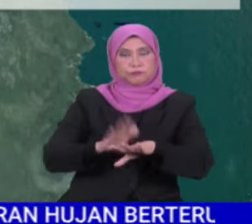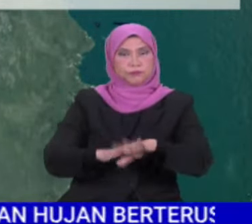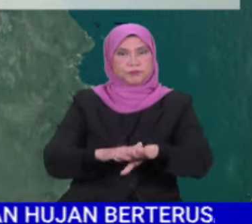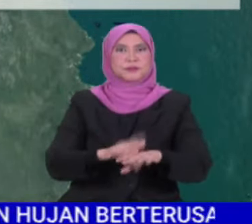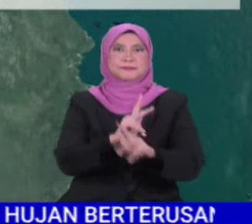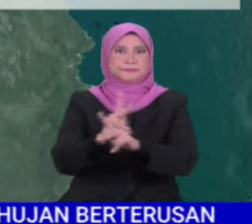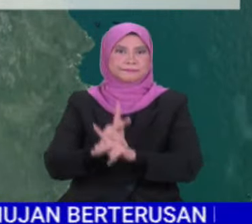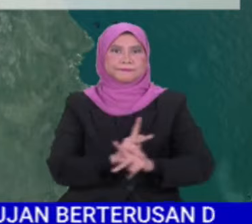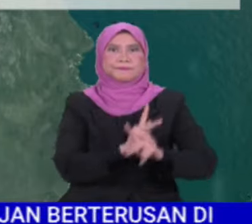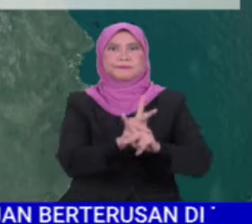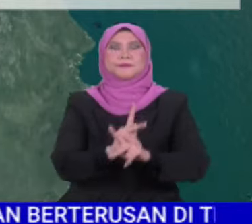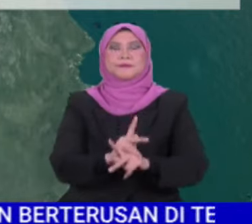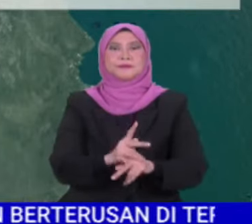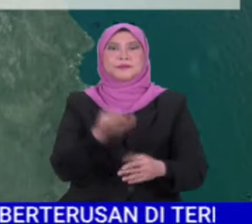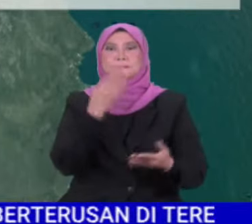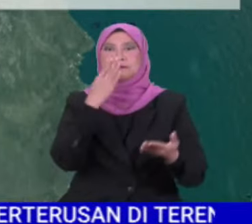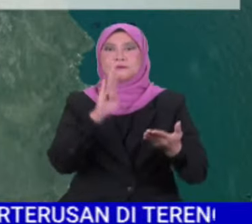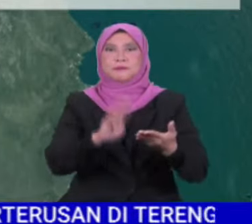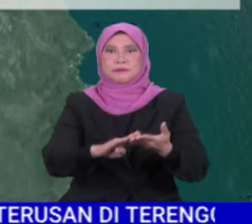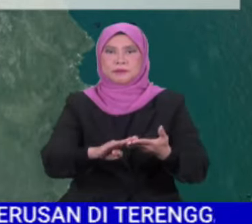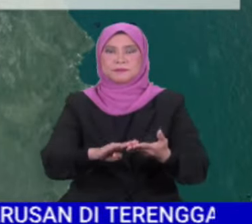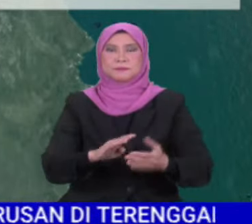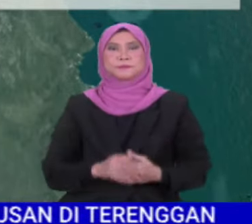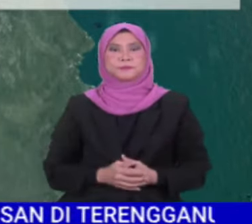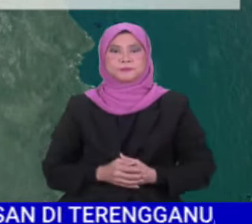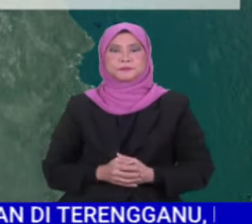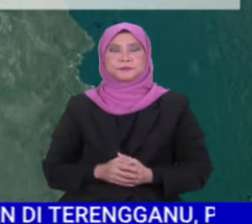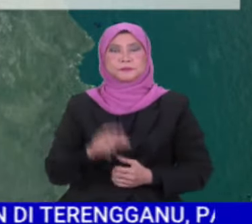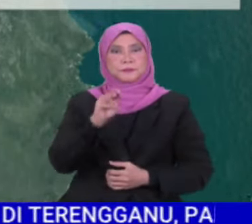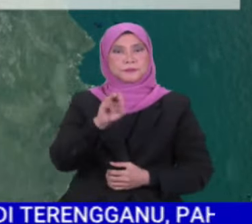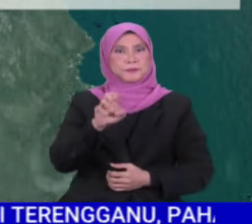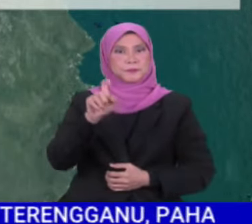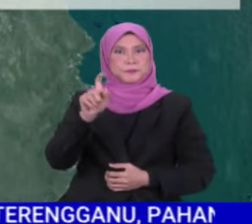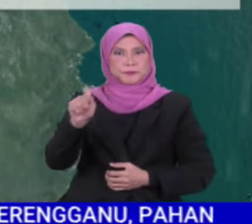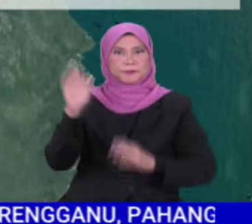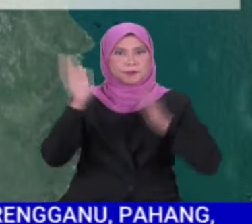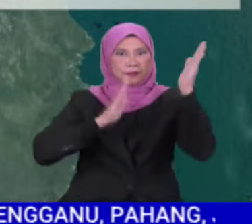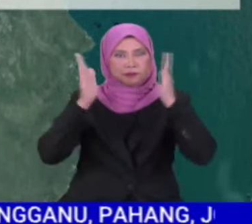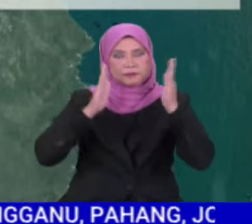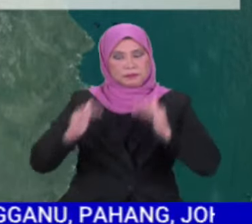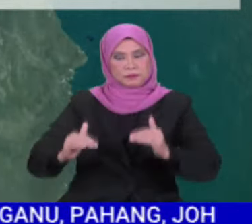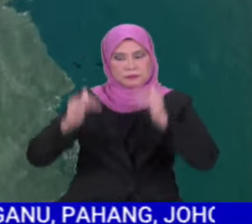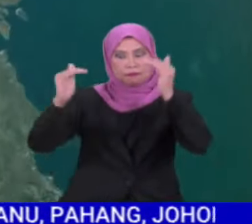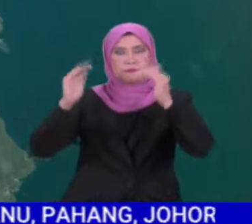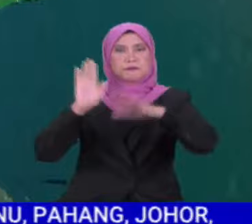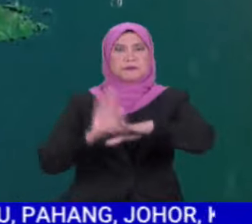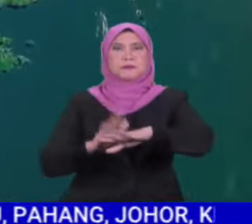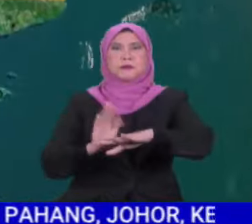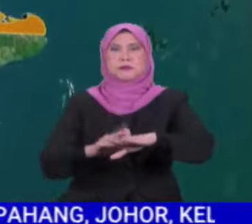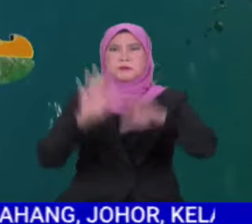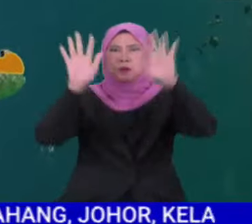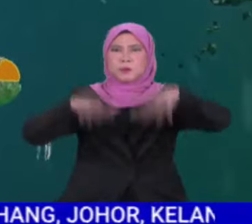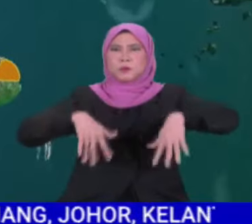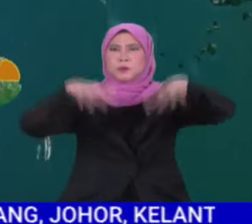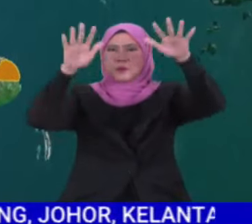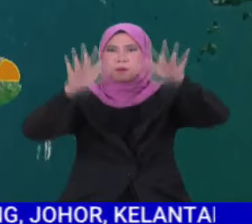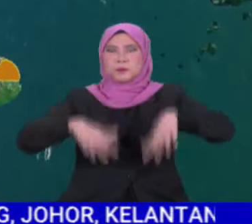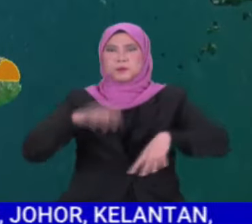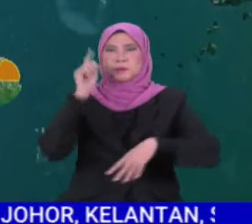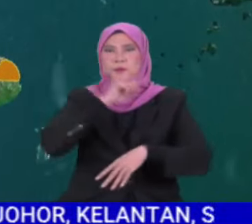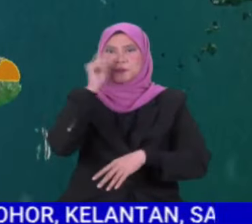peringkat waspada dan juga buruk. Selain itu, Malaysia turut menaik taraf amaran hujan berterusan peringkat